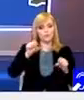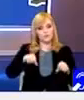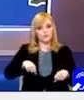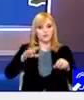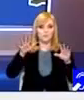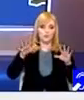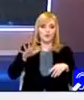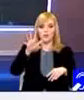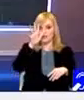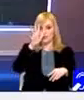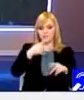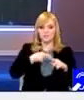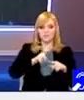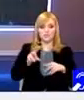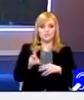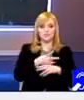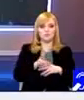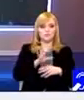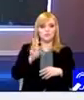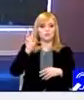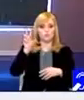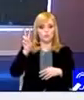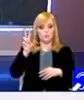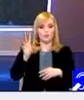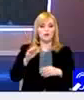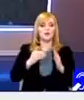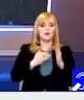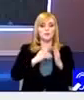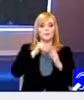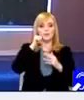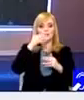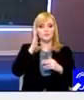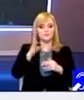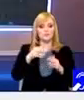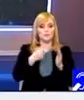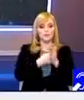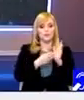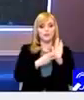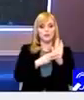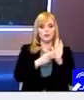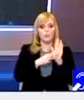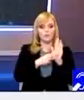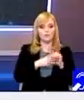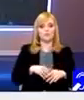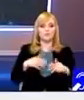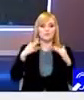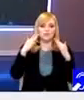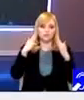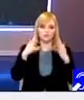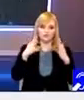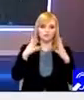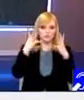posibile ploi. La Chișinău, în această noapte, vor fi 2 grade, iar maxima de mâine va indica 8 grade Celsius, iar cerul va fi